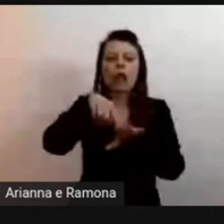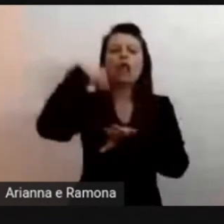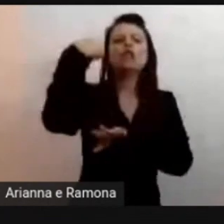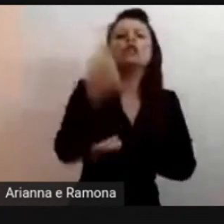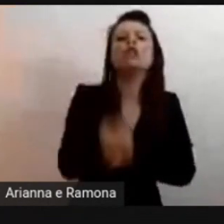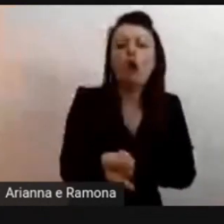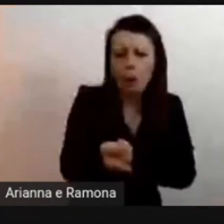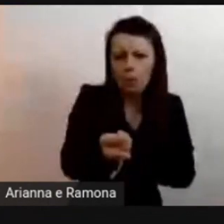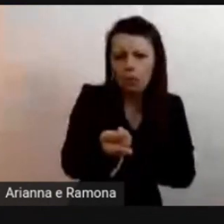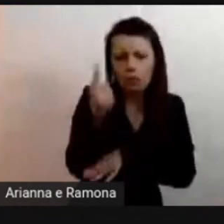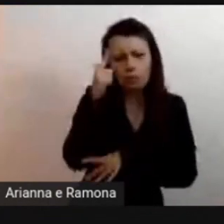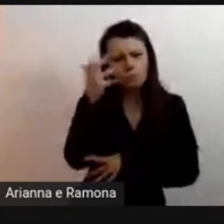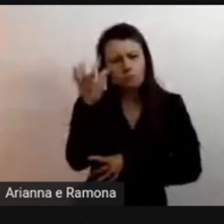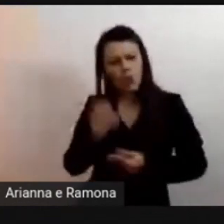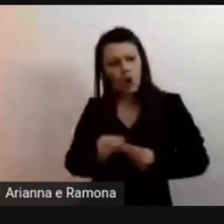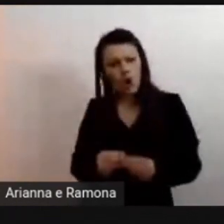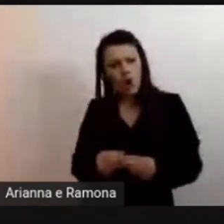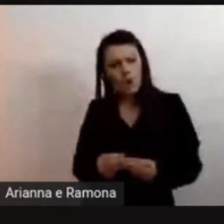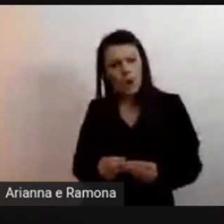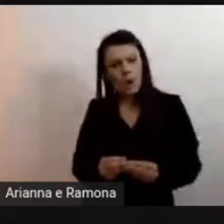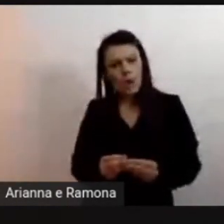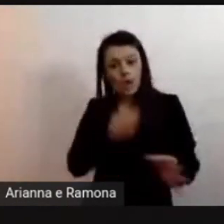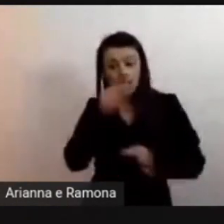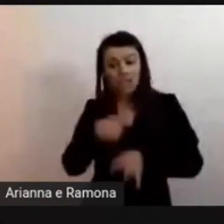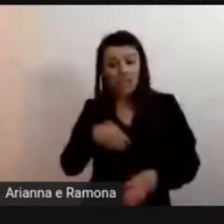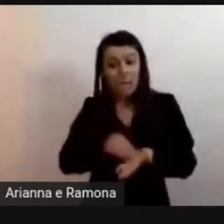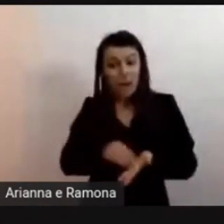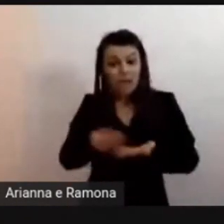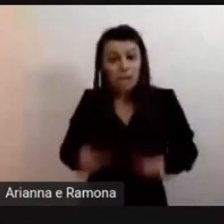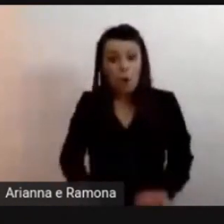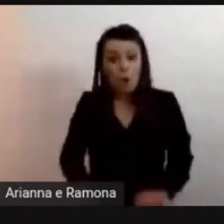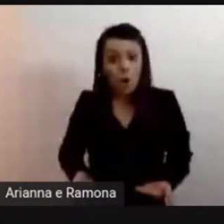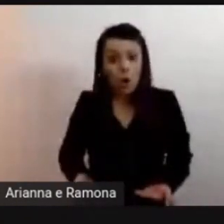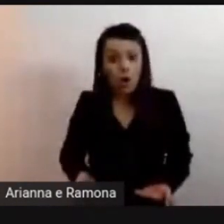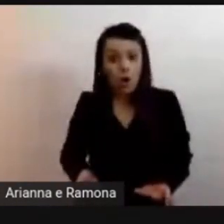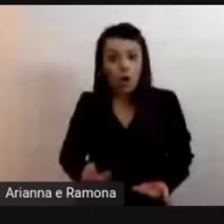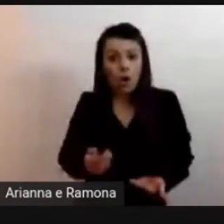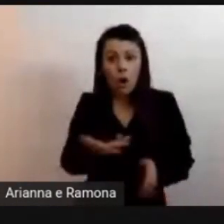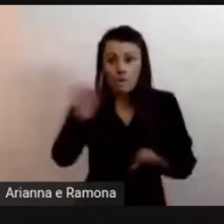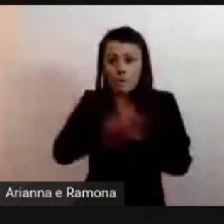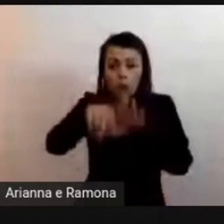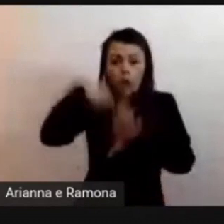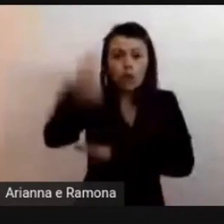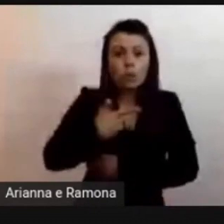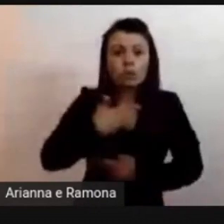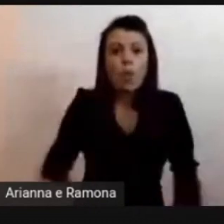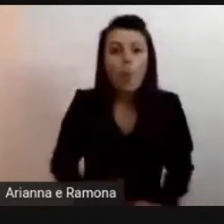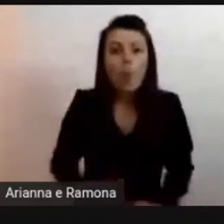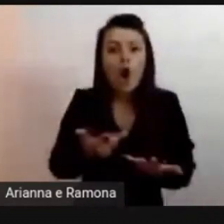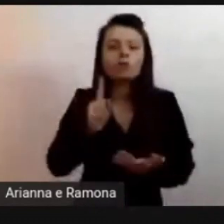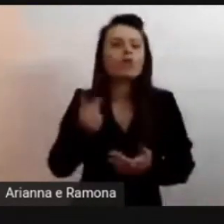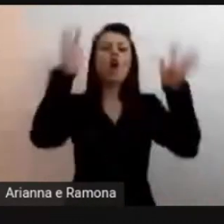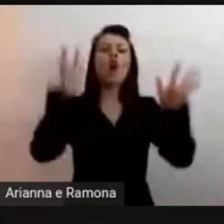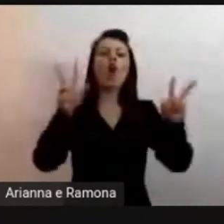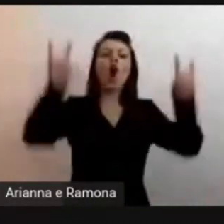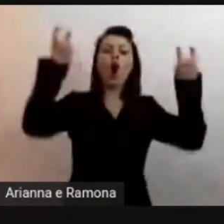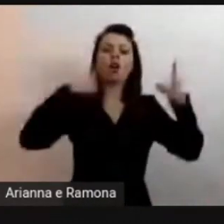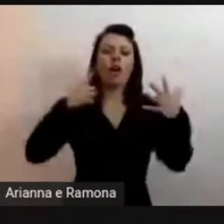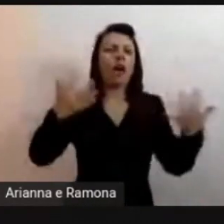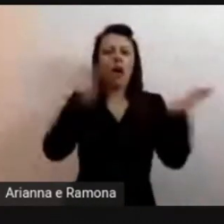nel successo nell'inter nella gloria e cioè quello che tu hai